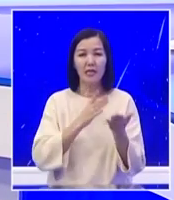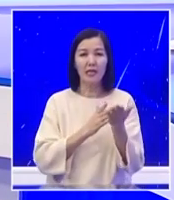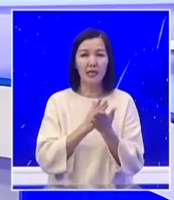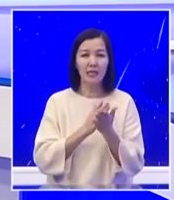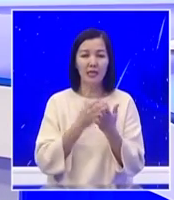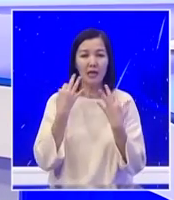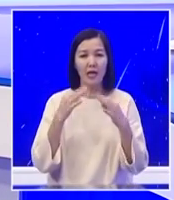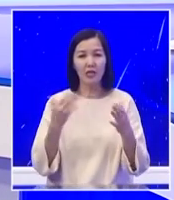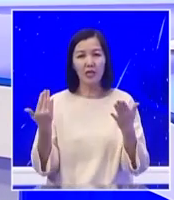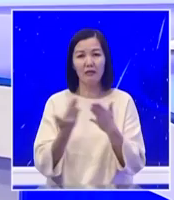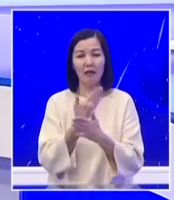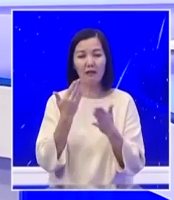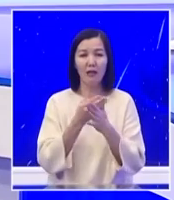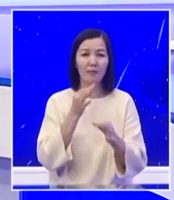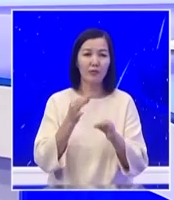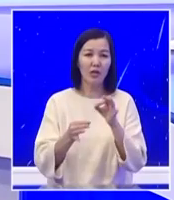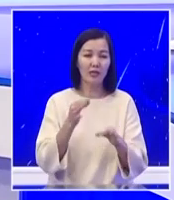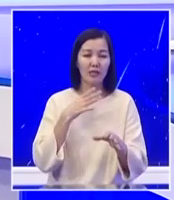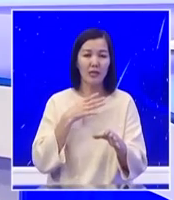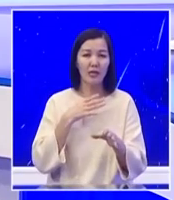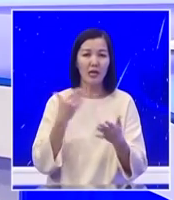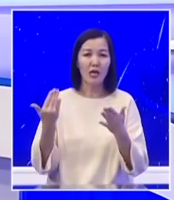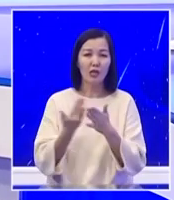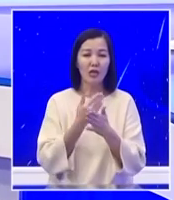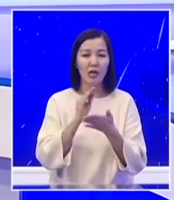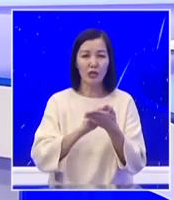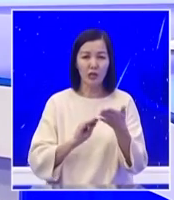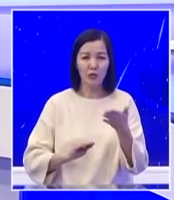талқылап жатыр. Бүгін орфографиялық жұмыс тобы жаңа әліпбиді